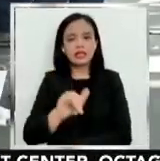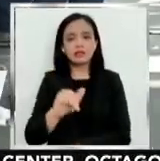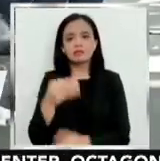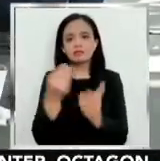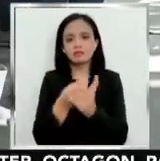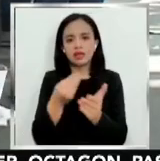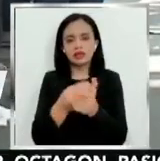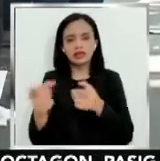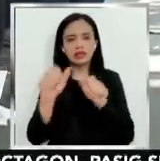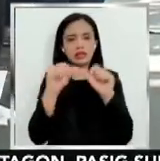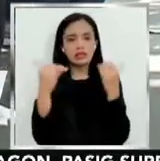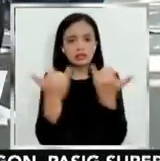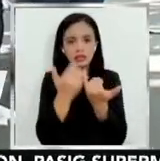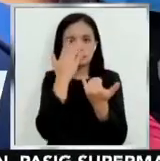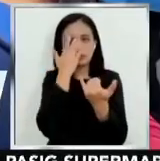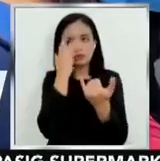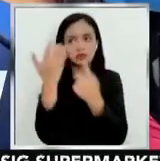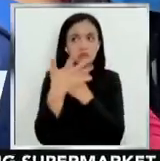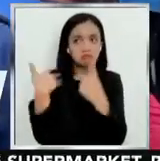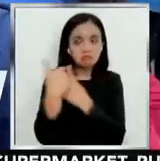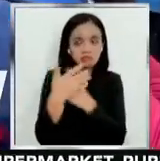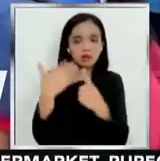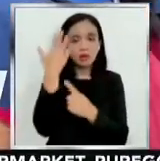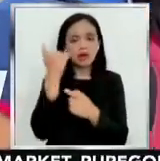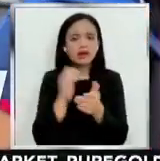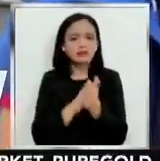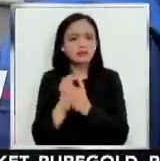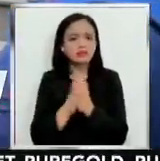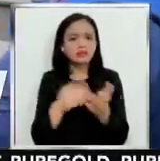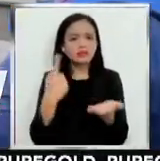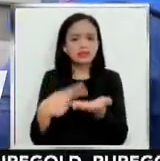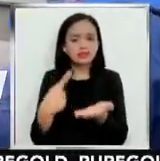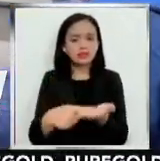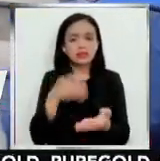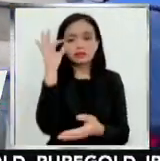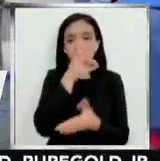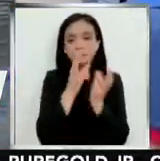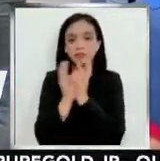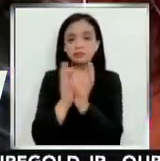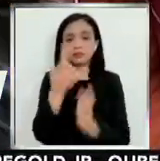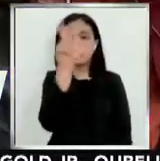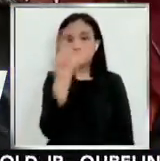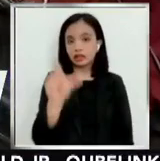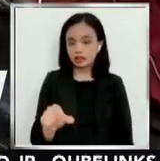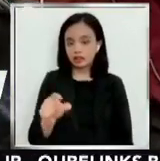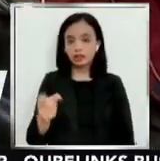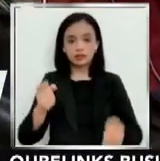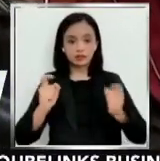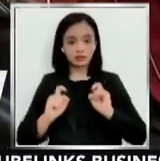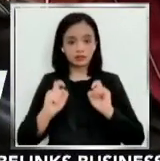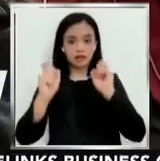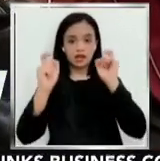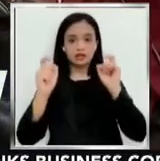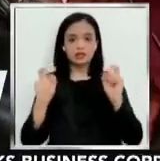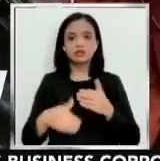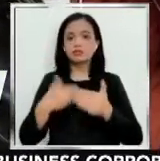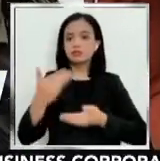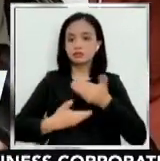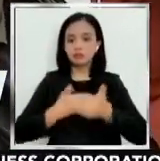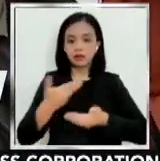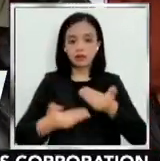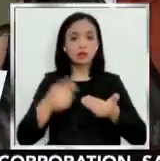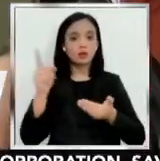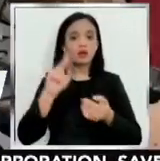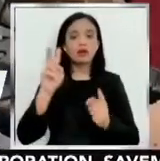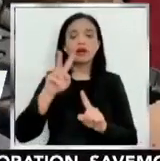Naingganyo raw sila dahil sa usap-usapan sa Filipino community sa Italy na mabilis umanong maipoproseso ang application kapalit